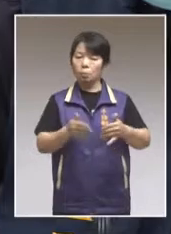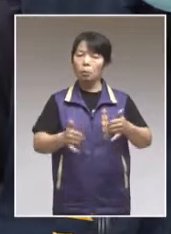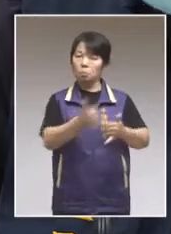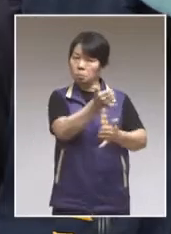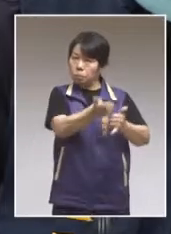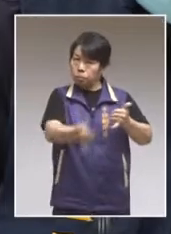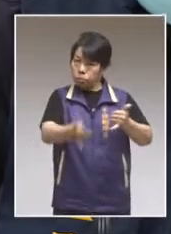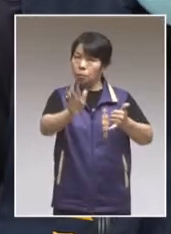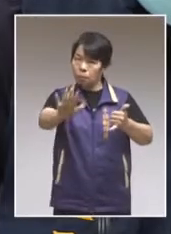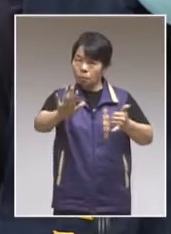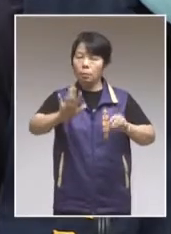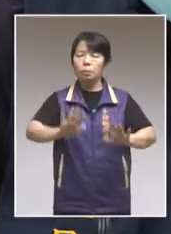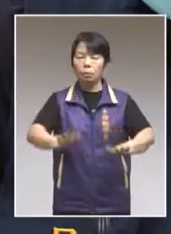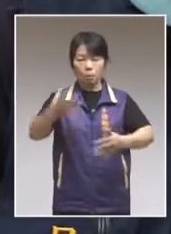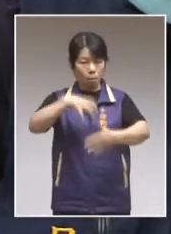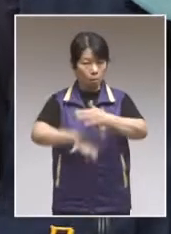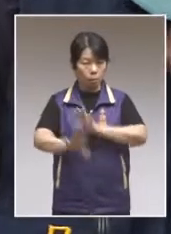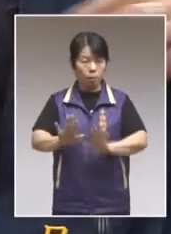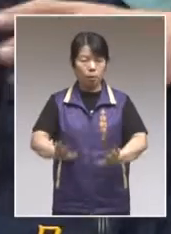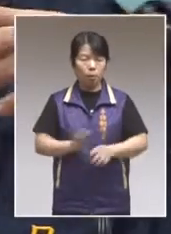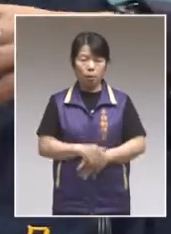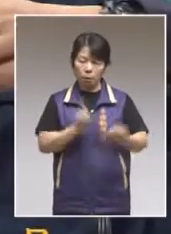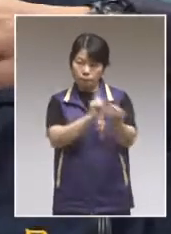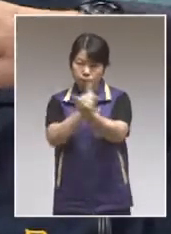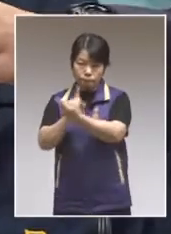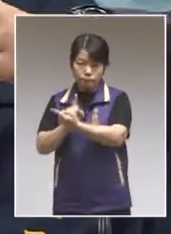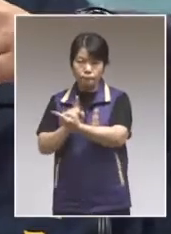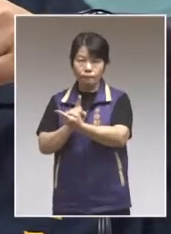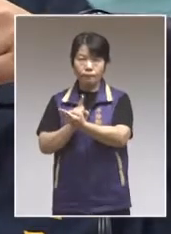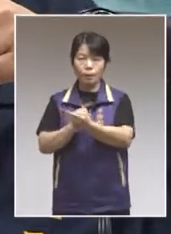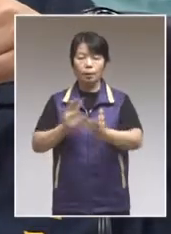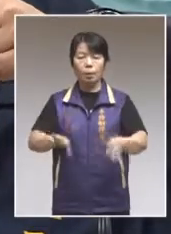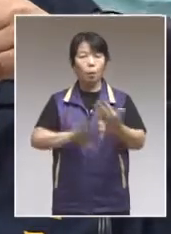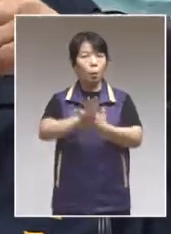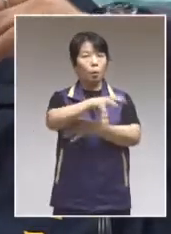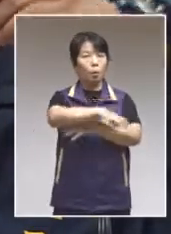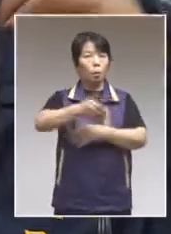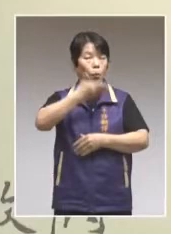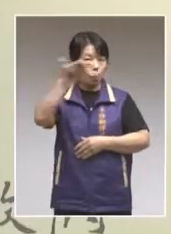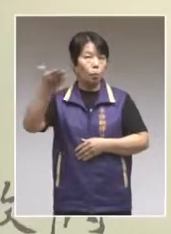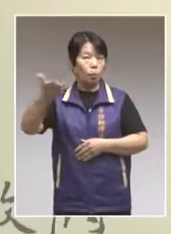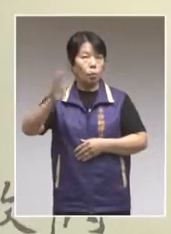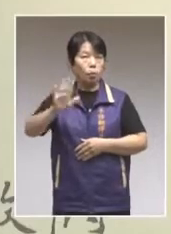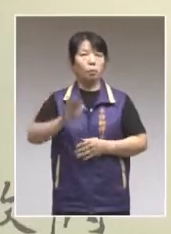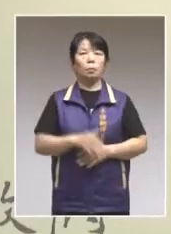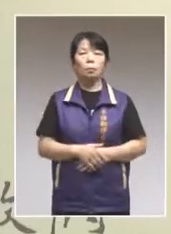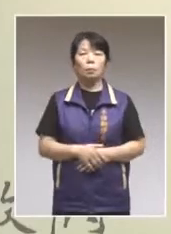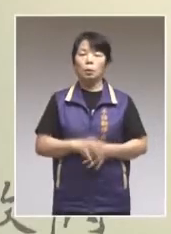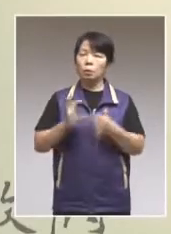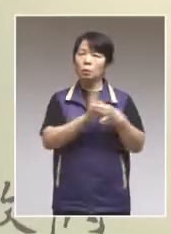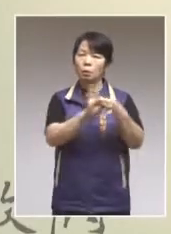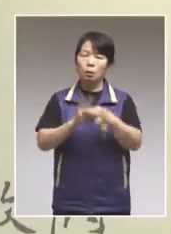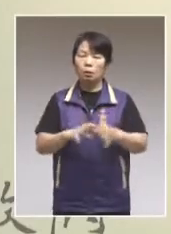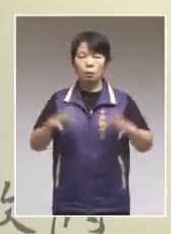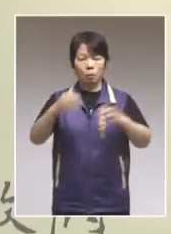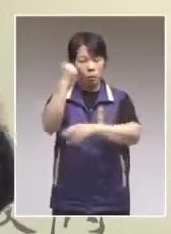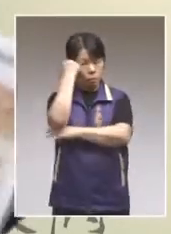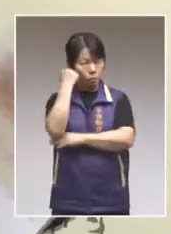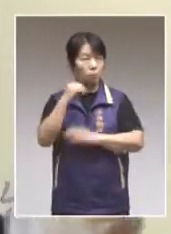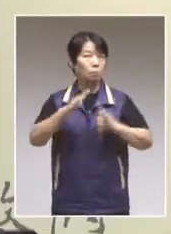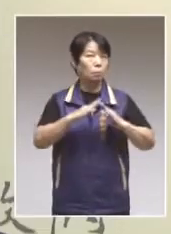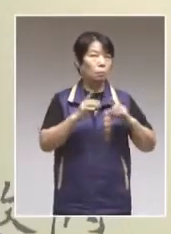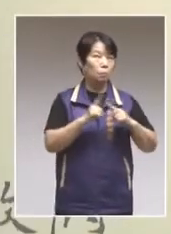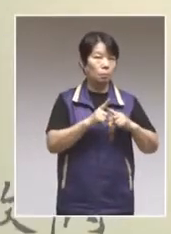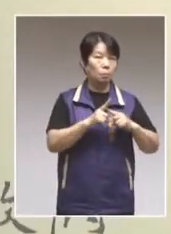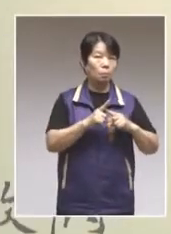那我们也纳入今天在这个密切接触者在这个外县市旅游史以及相关的这些同住亲友这一部分的